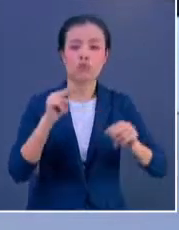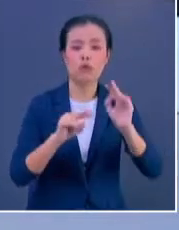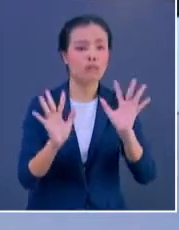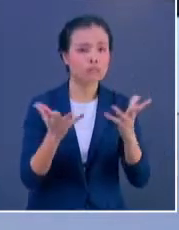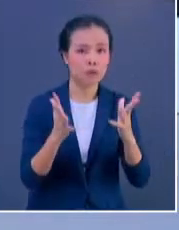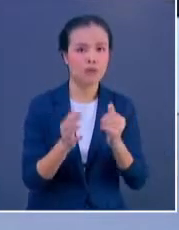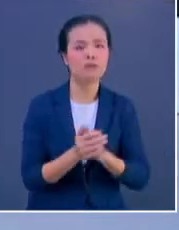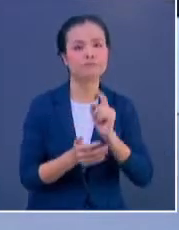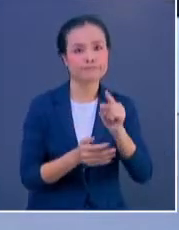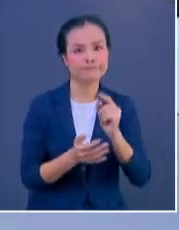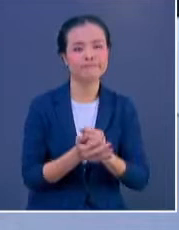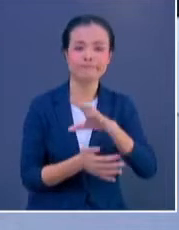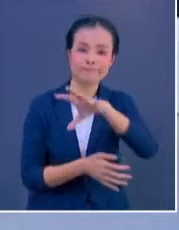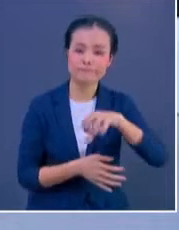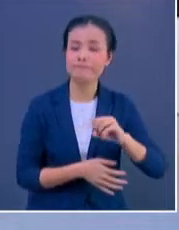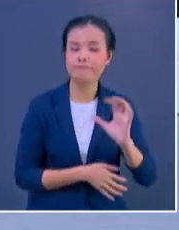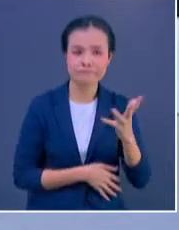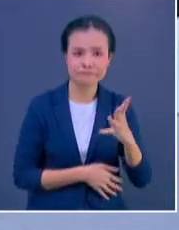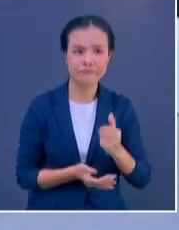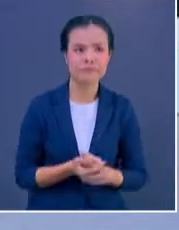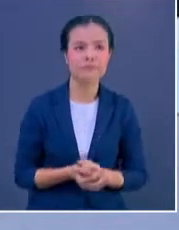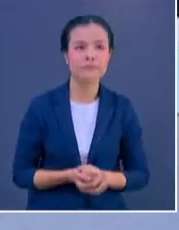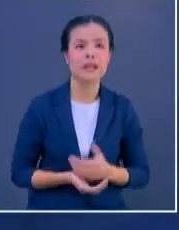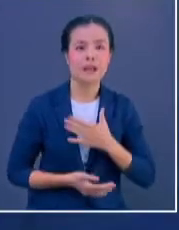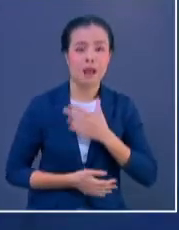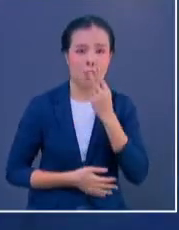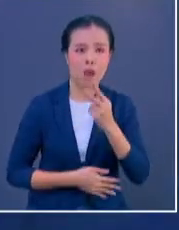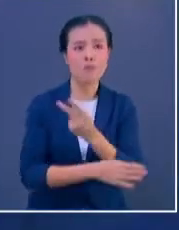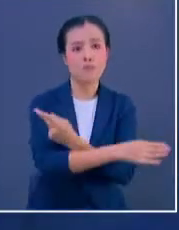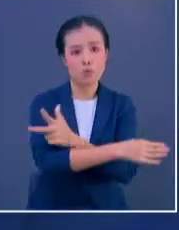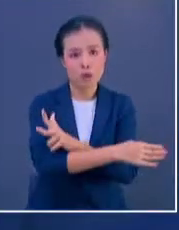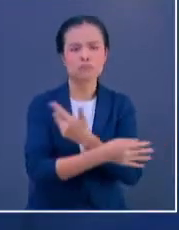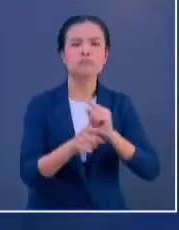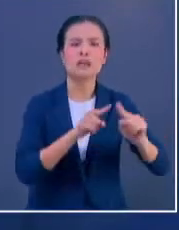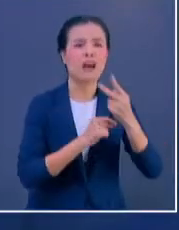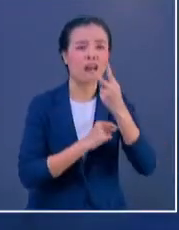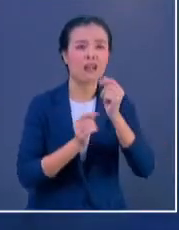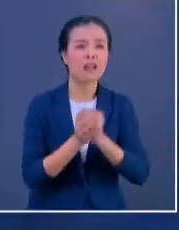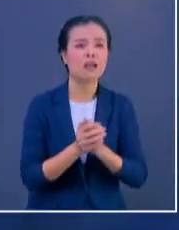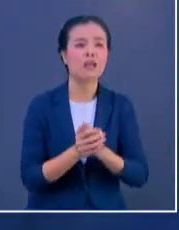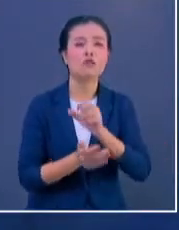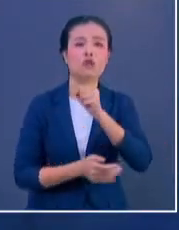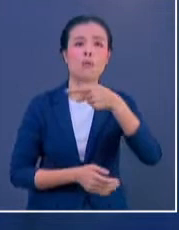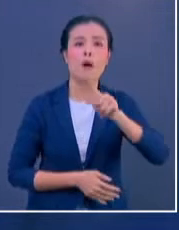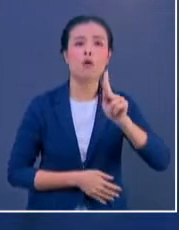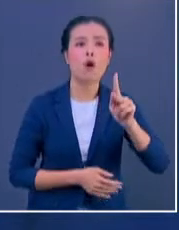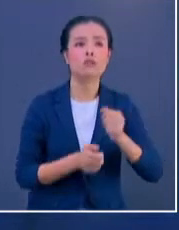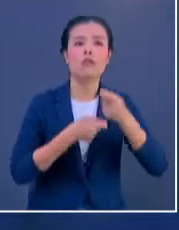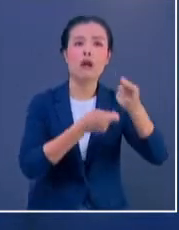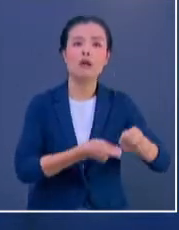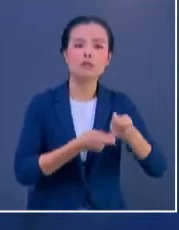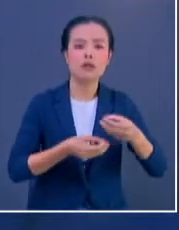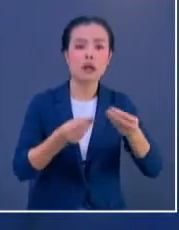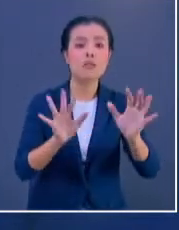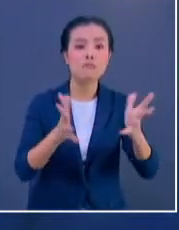จังเราก็จะไม่ได้พื้นที่เหล่านี้กลับคืนมา เพราะเราเคยเห็นด้วยแล้วตั้งแต่ที่ภูเก็ตบ้างที่นู่นที่นี่ก็มีการแจกที่ดินสปกให้กับคนที่ไม่ทำการเกษต ร